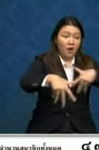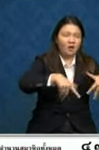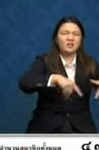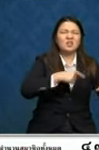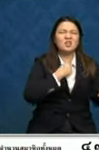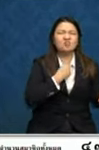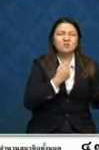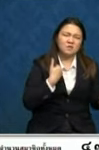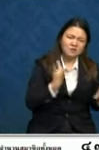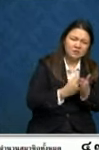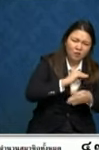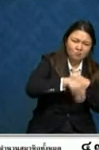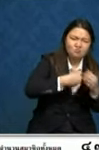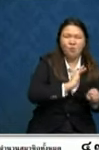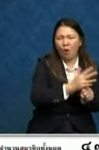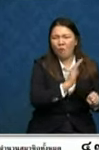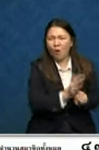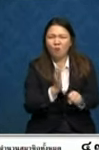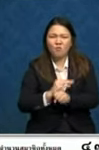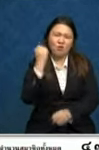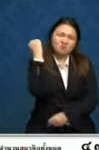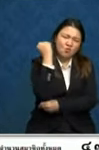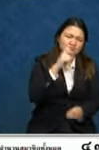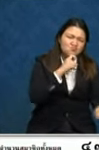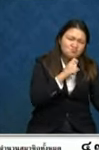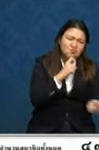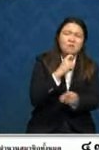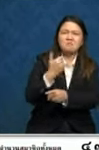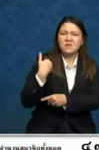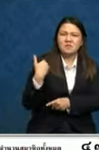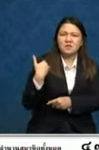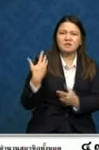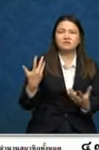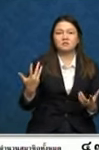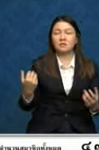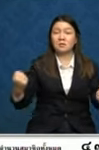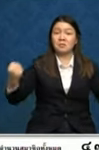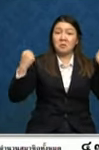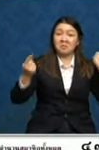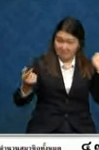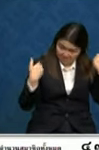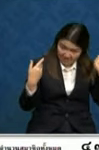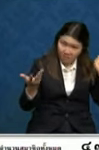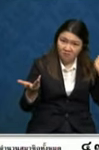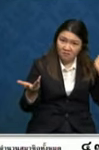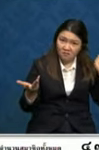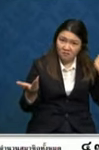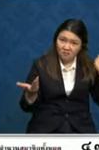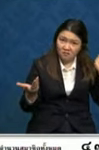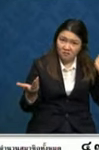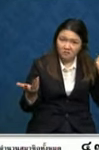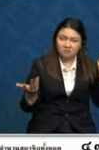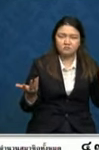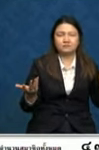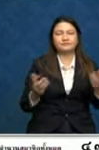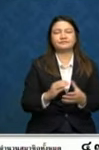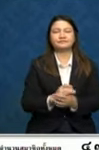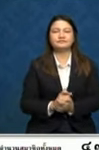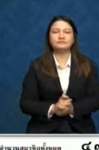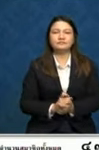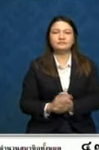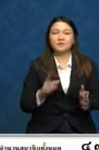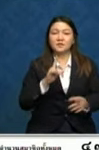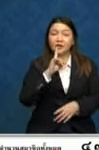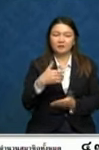วอยู่นี่ยังหิวยังยากจนอยู่นี่มันมีความมั่นคงไหมนะครับถ้าเอ